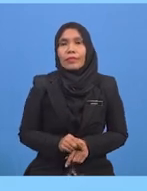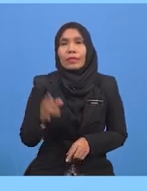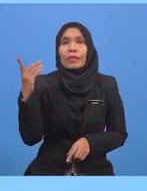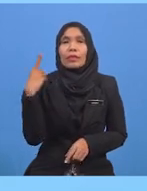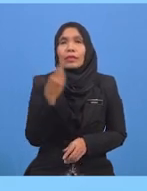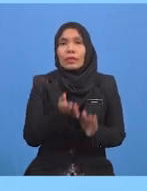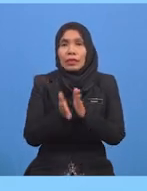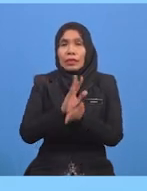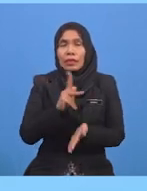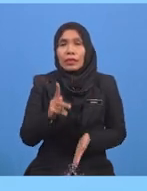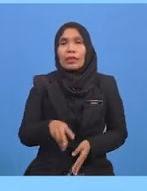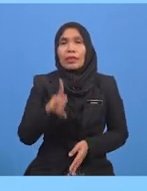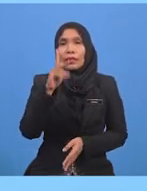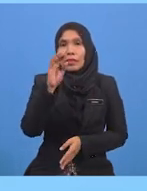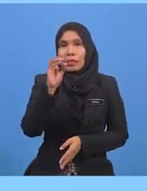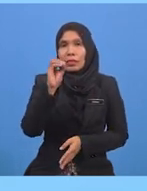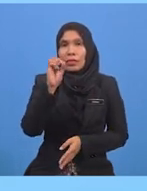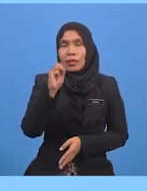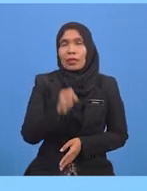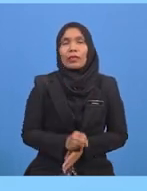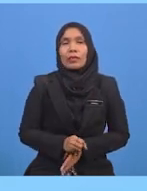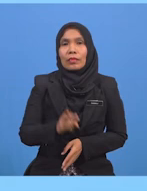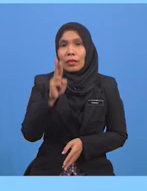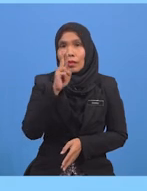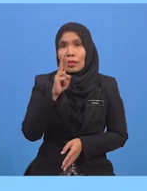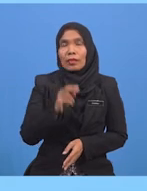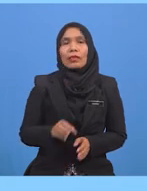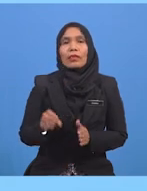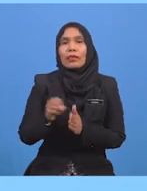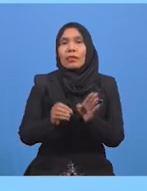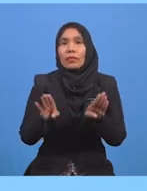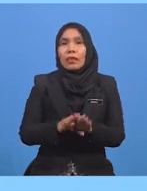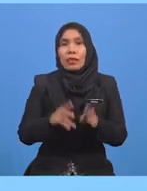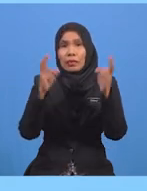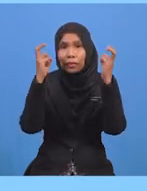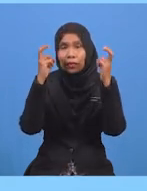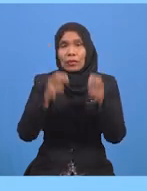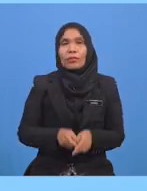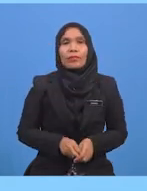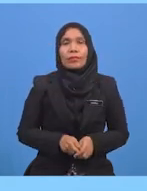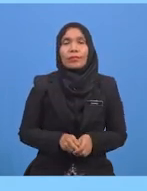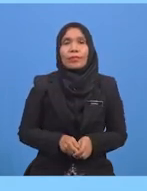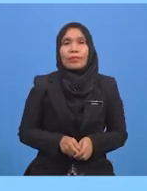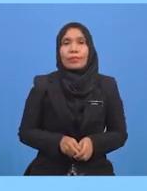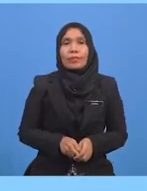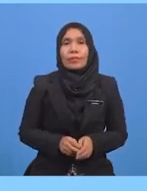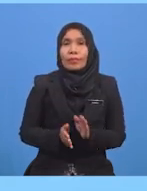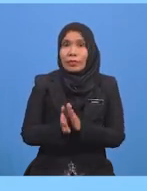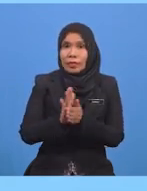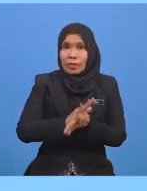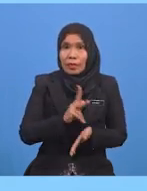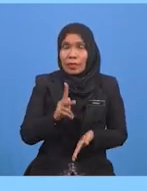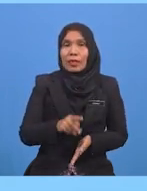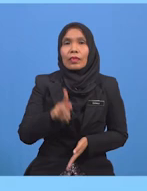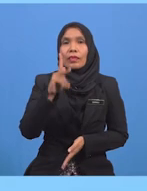R sebagai tajuk utama, menjadikan cos R sama